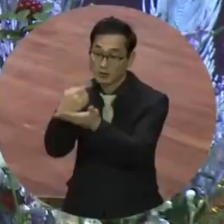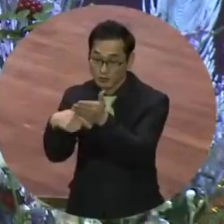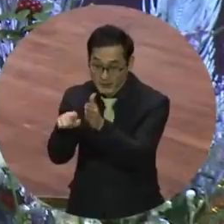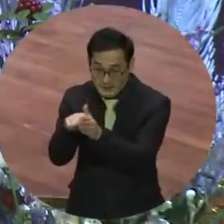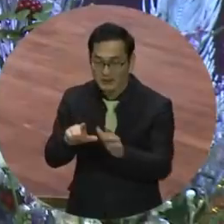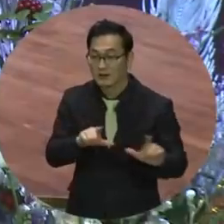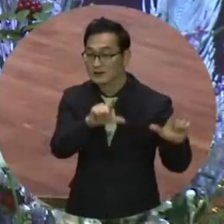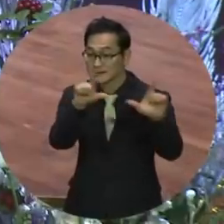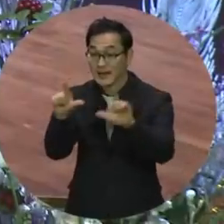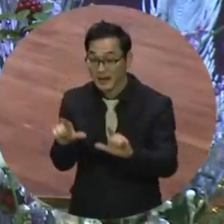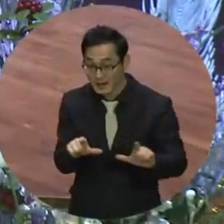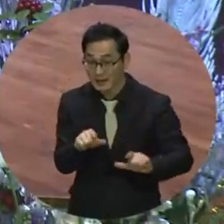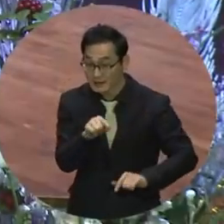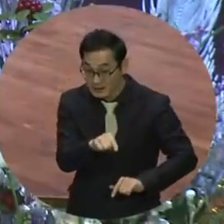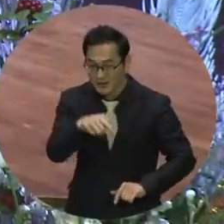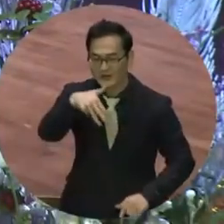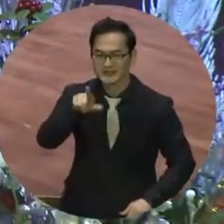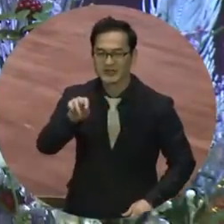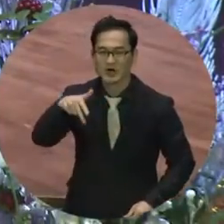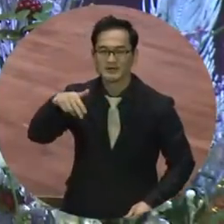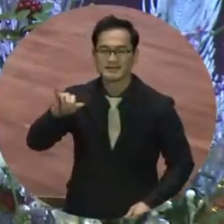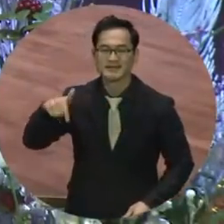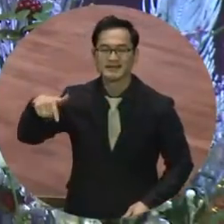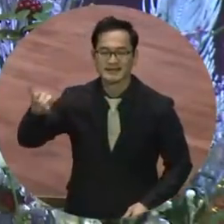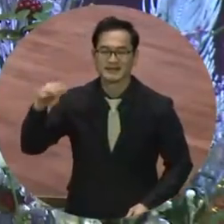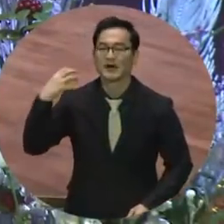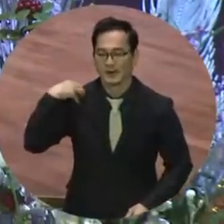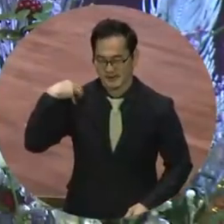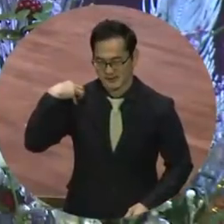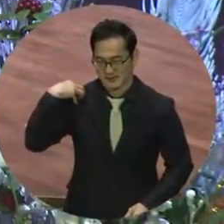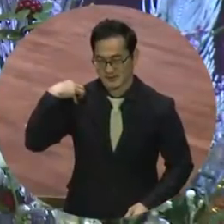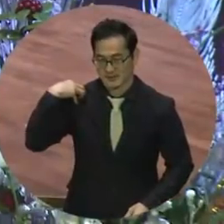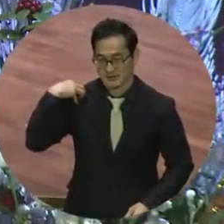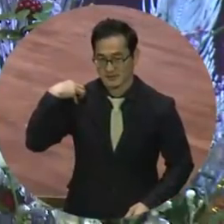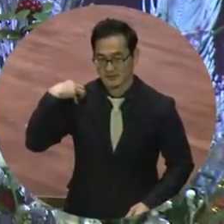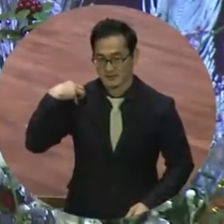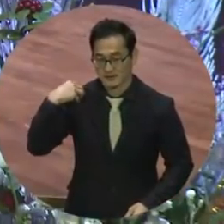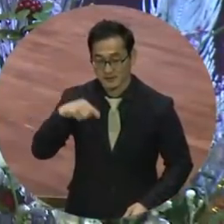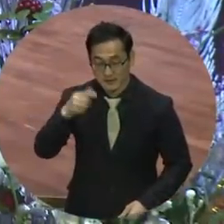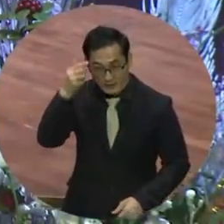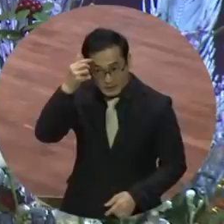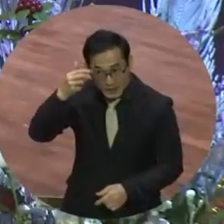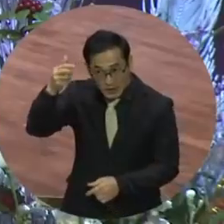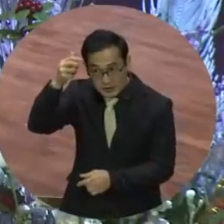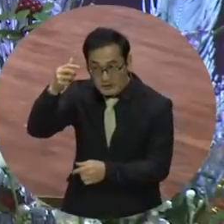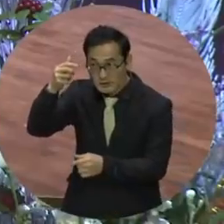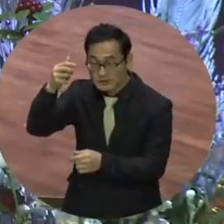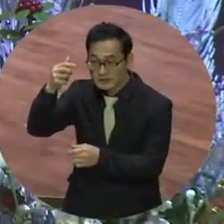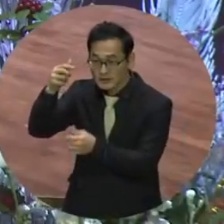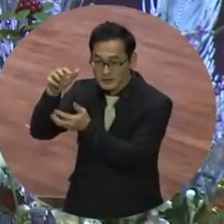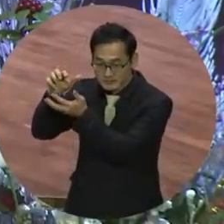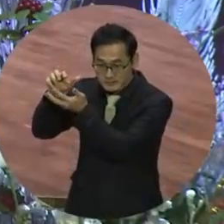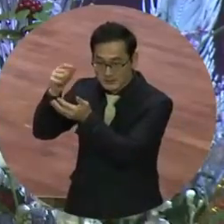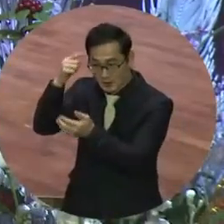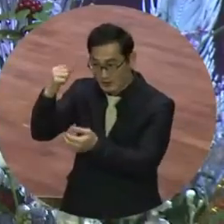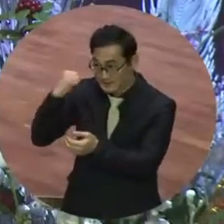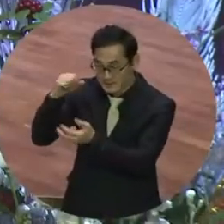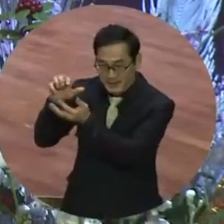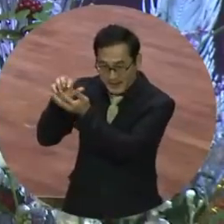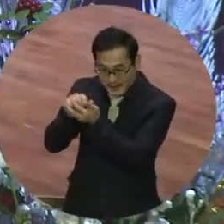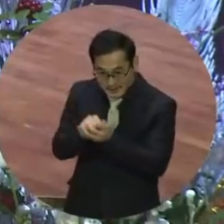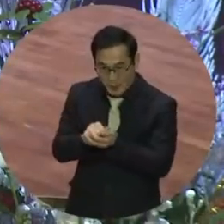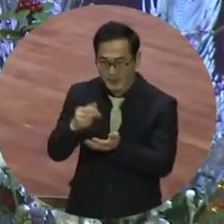청지기예요. 이런 영적 자세를 가지고 2019년 직분을 잘